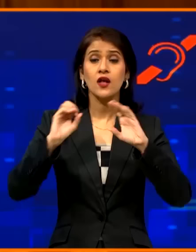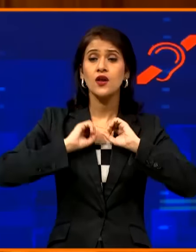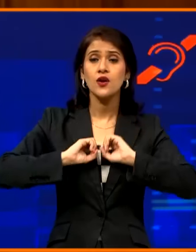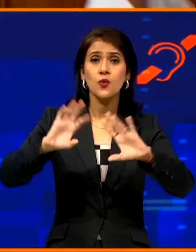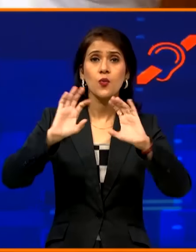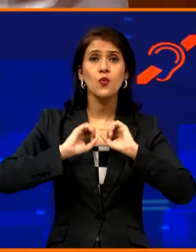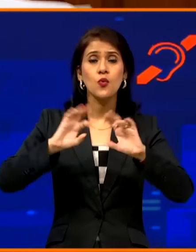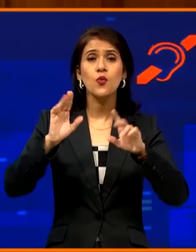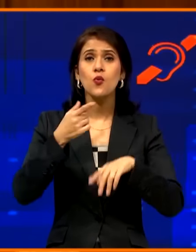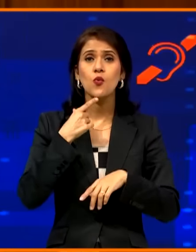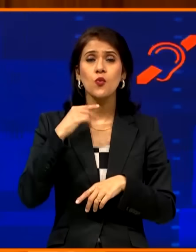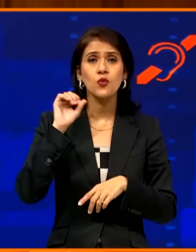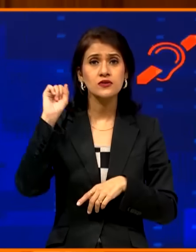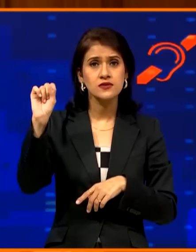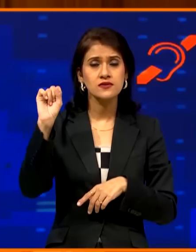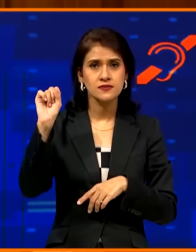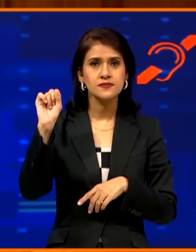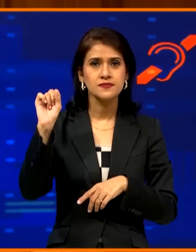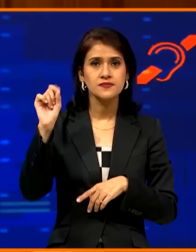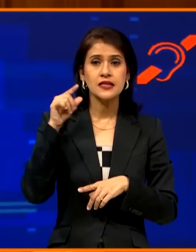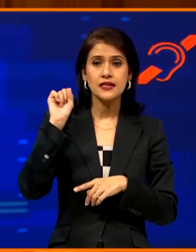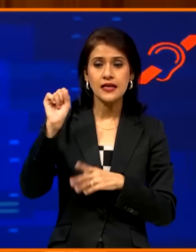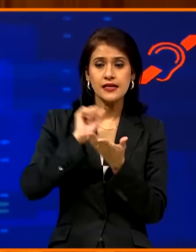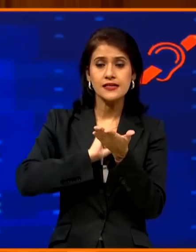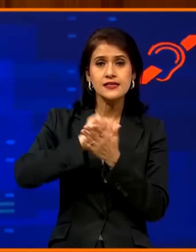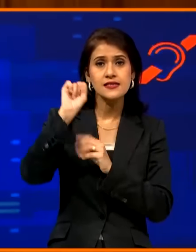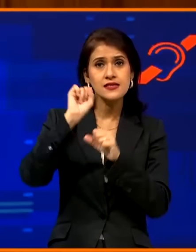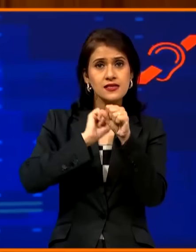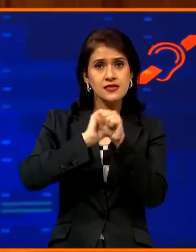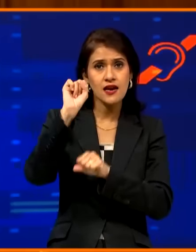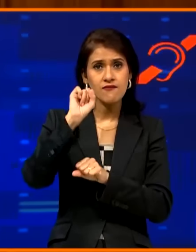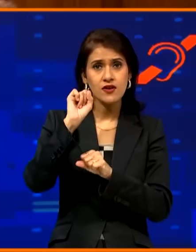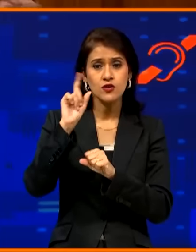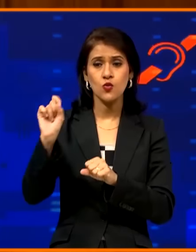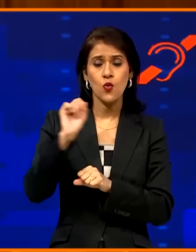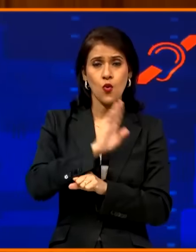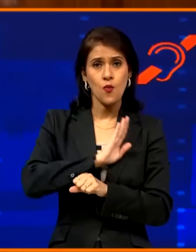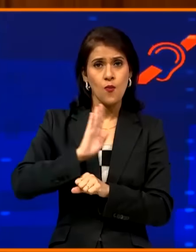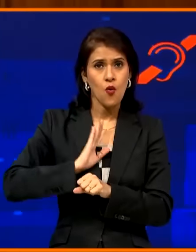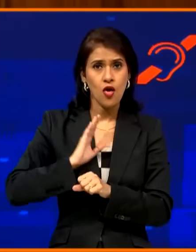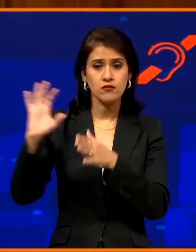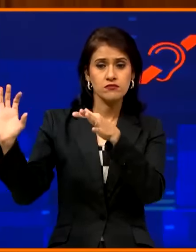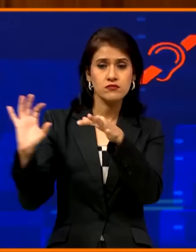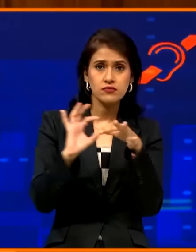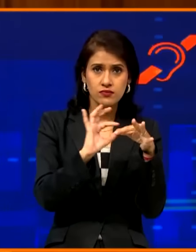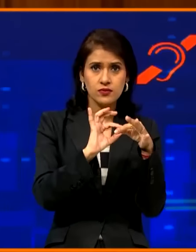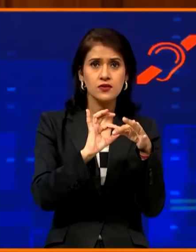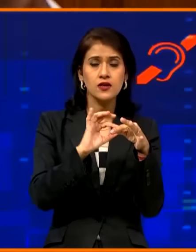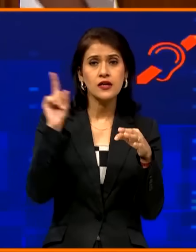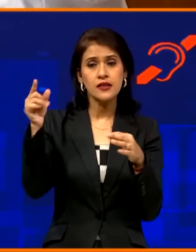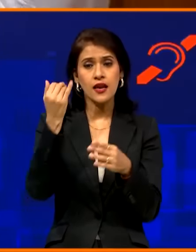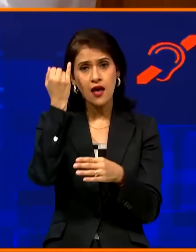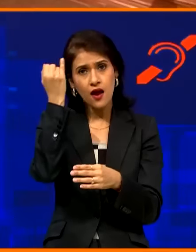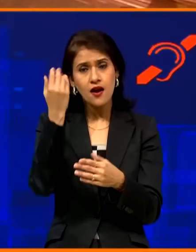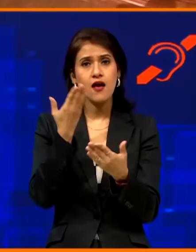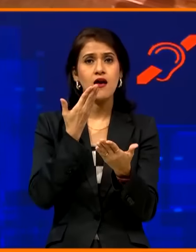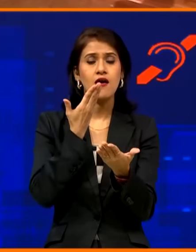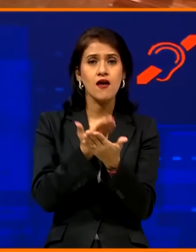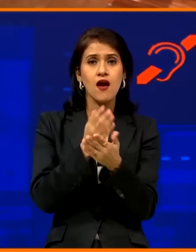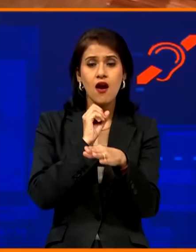हैं उनके जो सर्टिफिकेशन बॉडीज हैं उनके कोबरे से उनके मशवरे से उनके